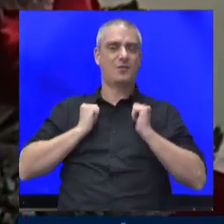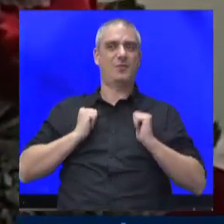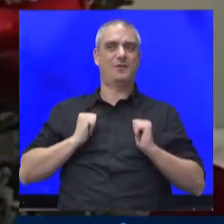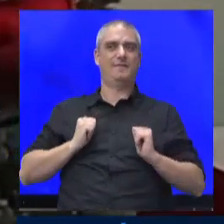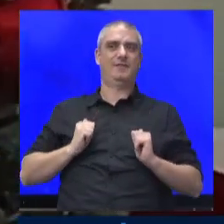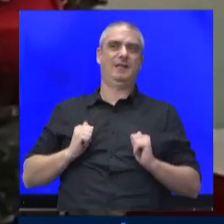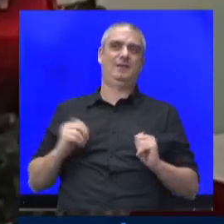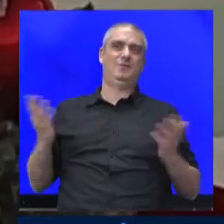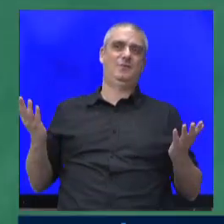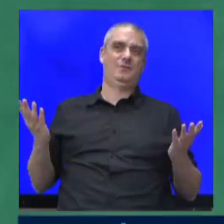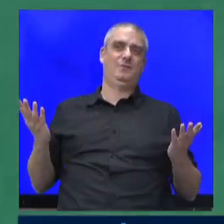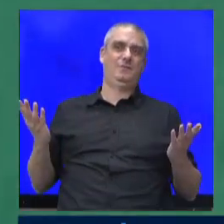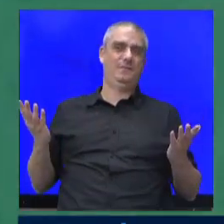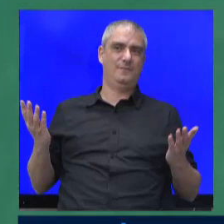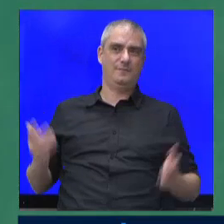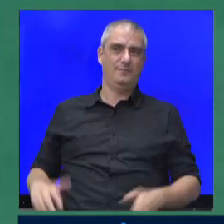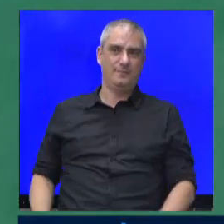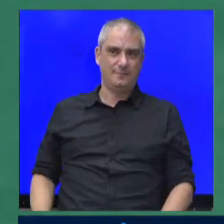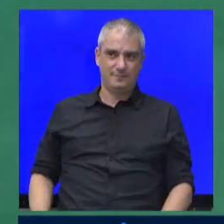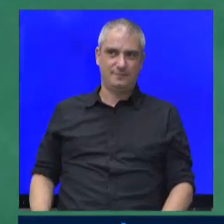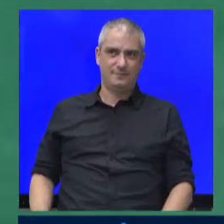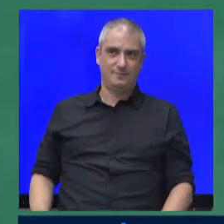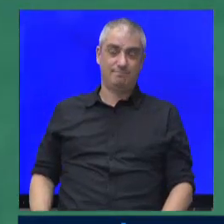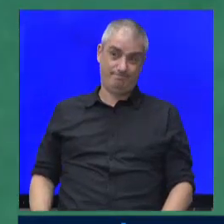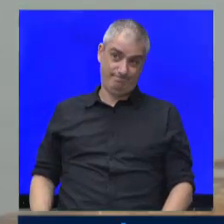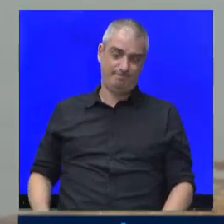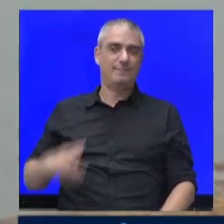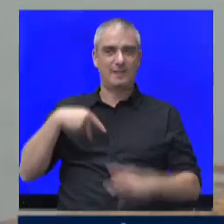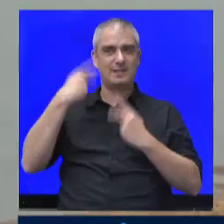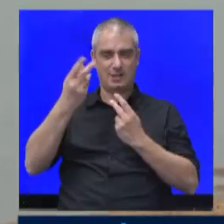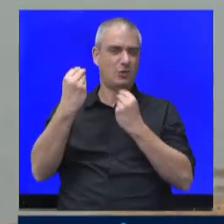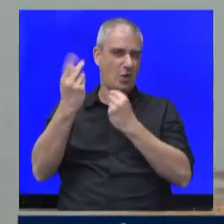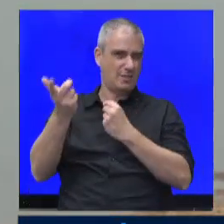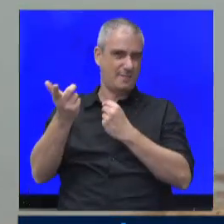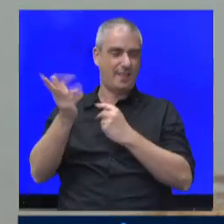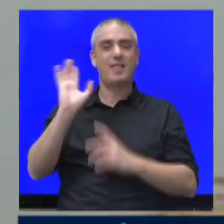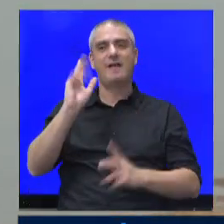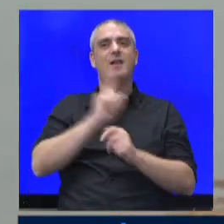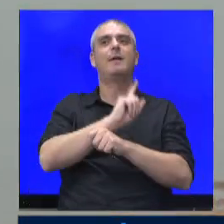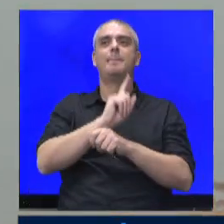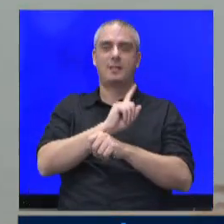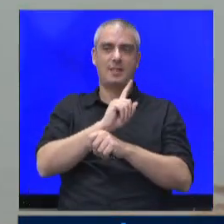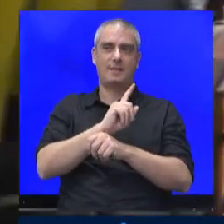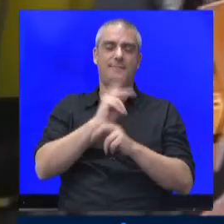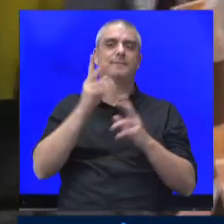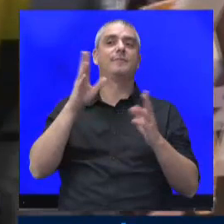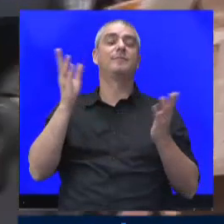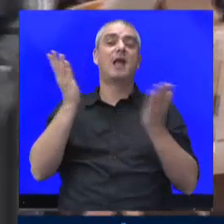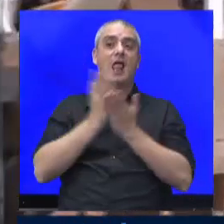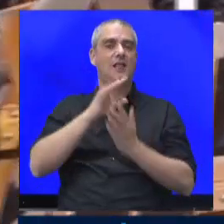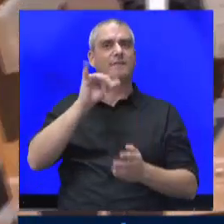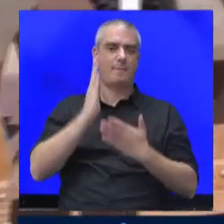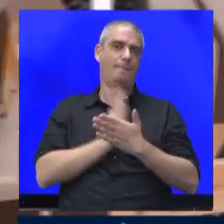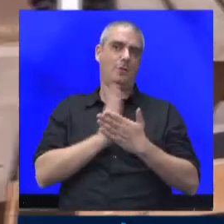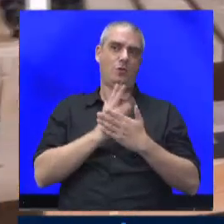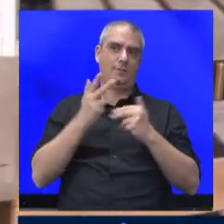time. עוד נחזור אליו עוד מעט, אבל בינתיים אין ספק, קהילת וים המלח מתכוננות לפתיחה. מאמצע השבוע,